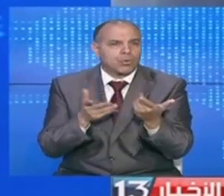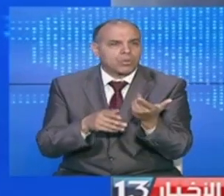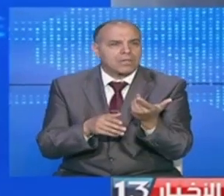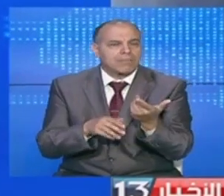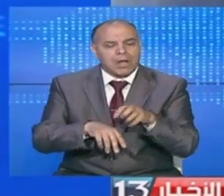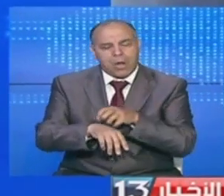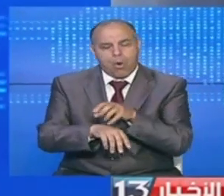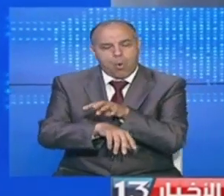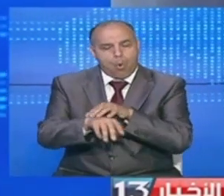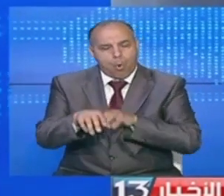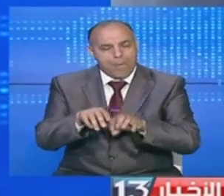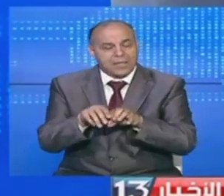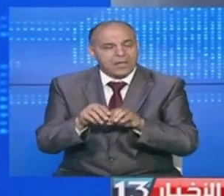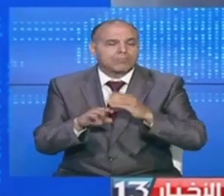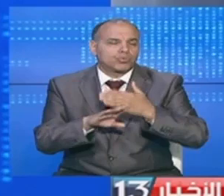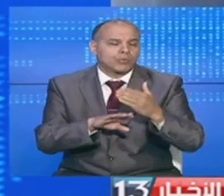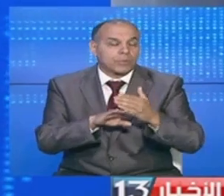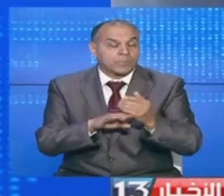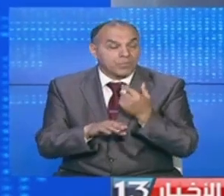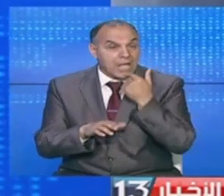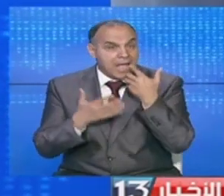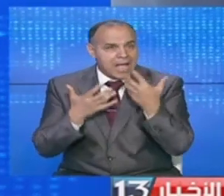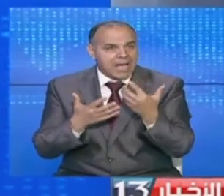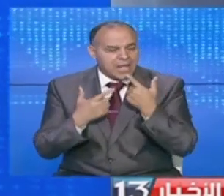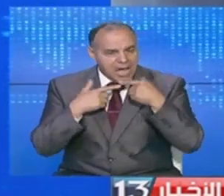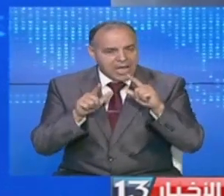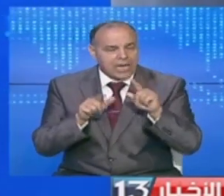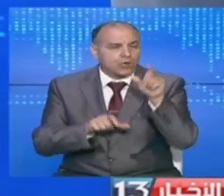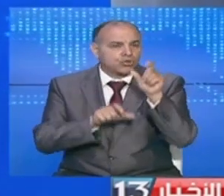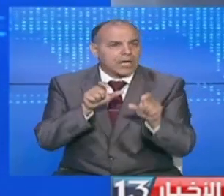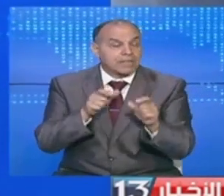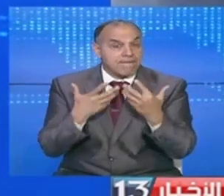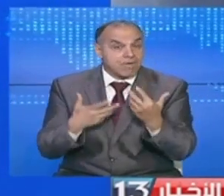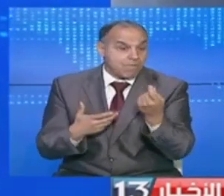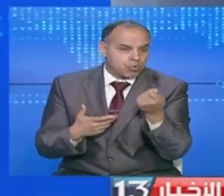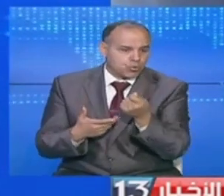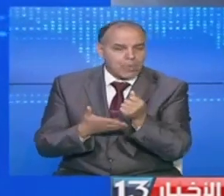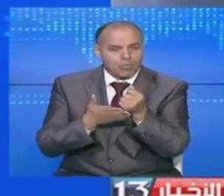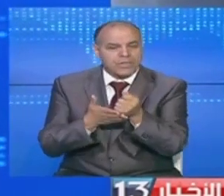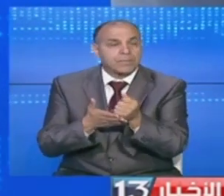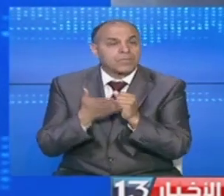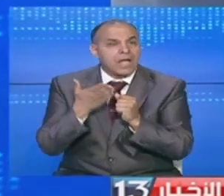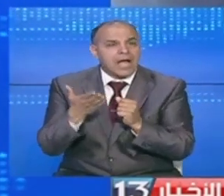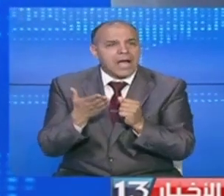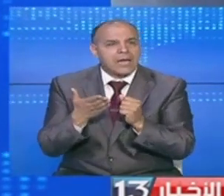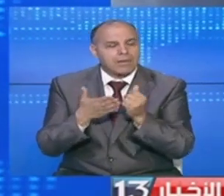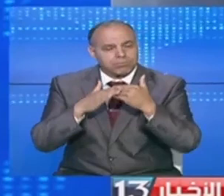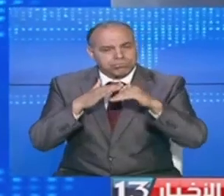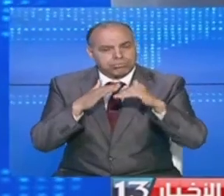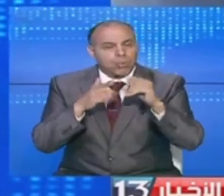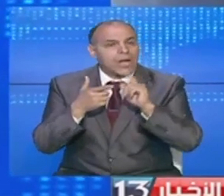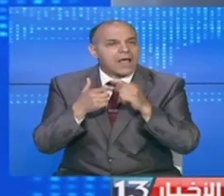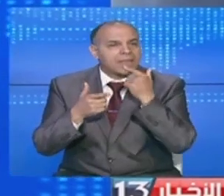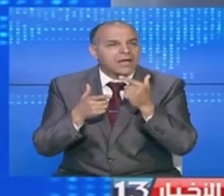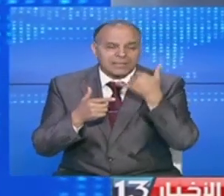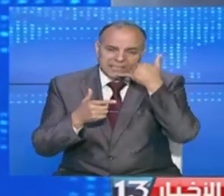العمد وذلك على دفعات، وسيتم إعلام المعنيين المستحقين للمساعدة عبر إرساليات